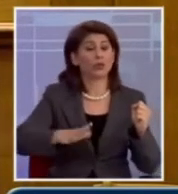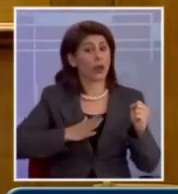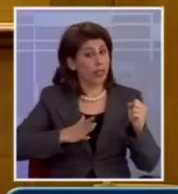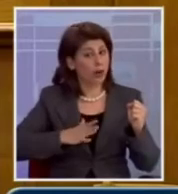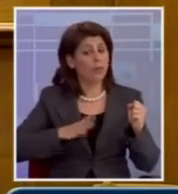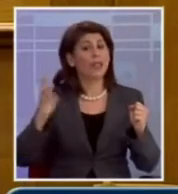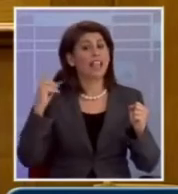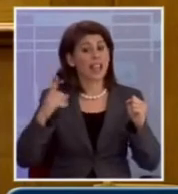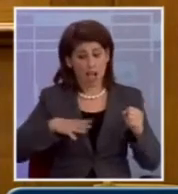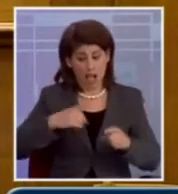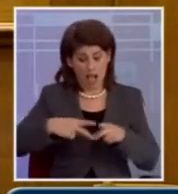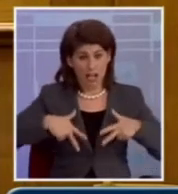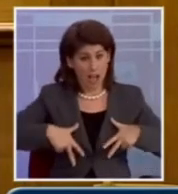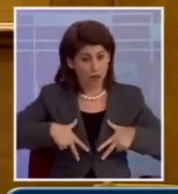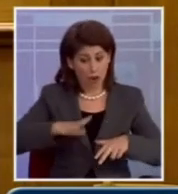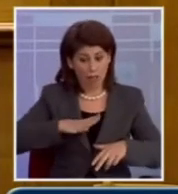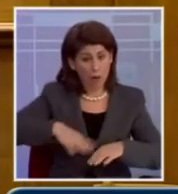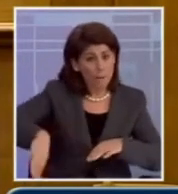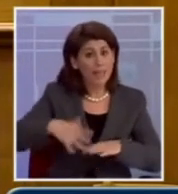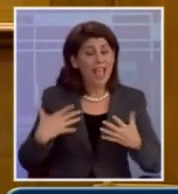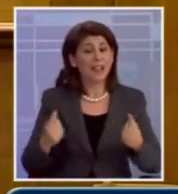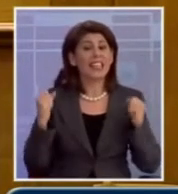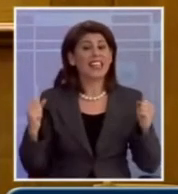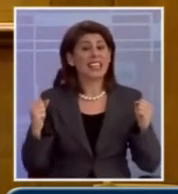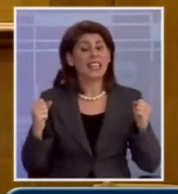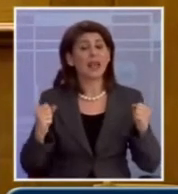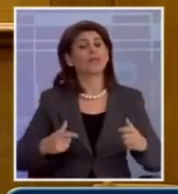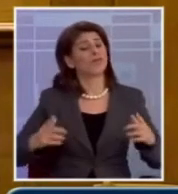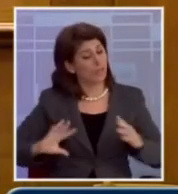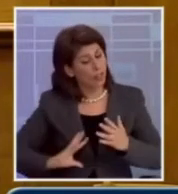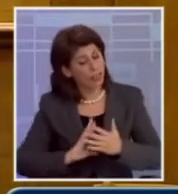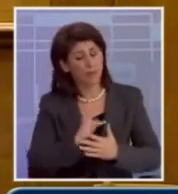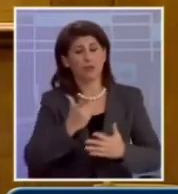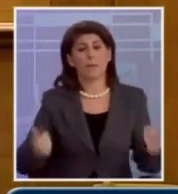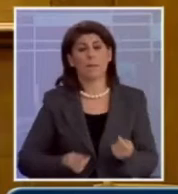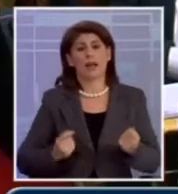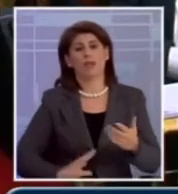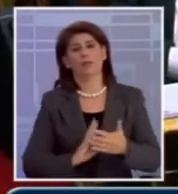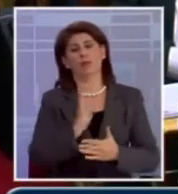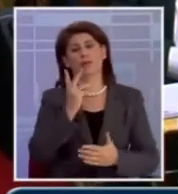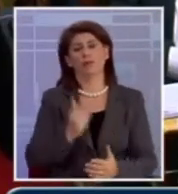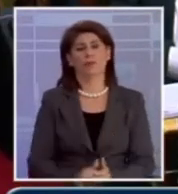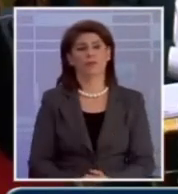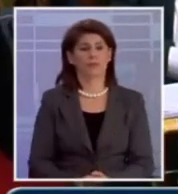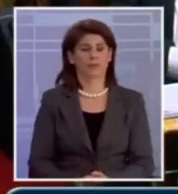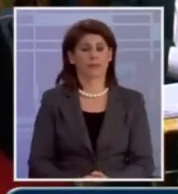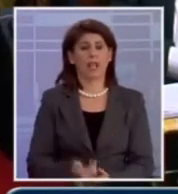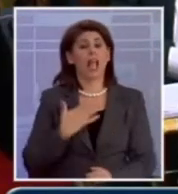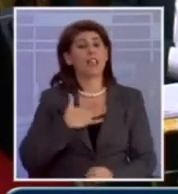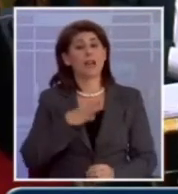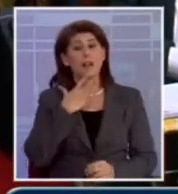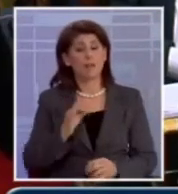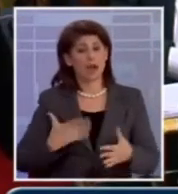έχει υγεία είναι ένας λαός που δημιουργεί, που παράγει και προοδεύει. Θέλουμε λοιπόν